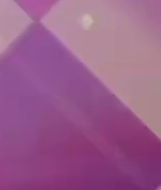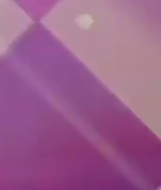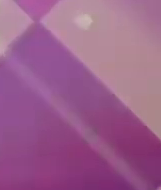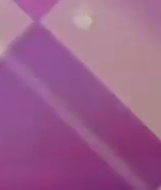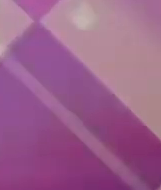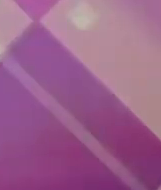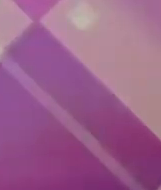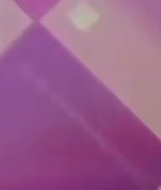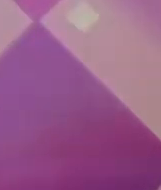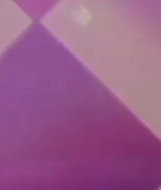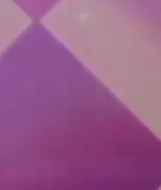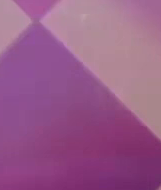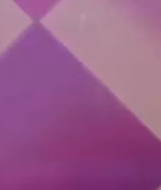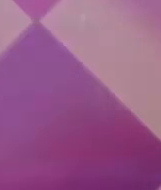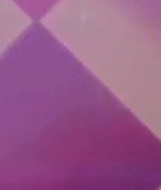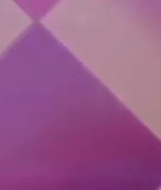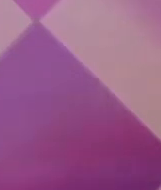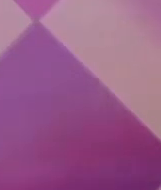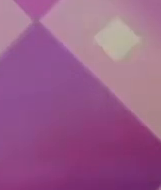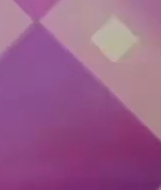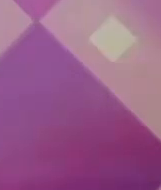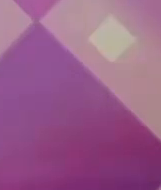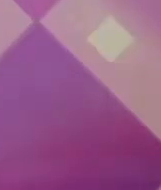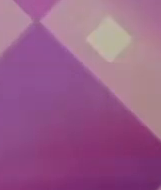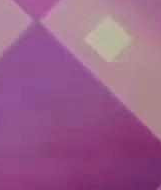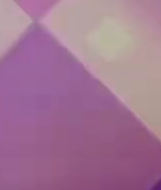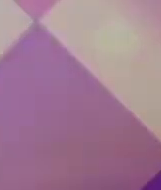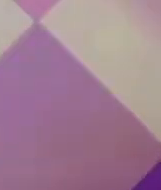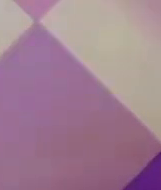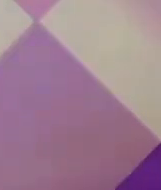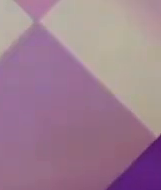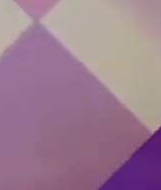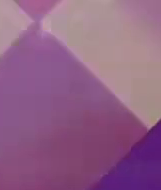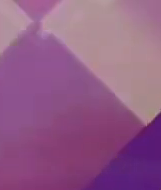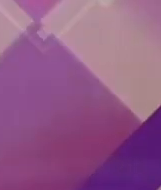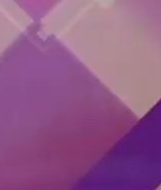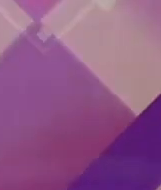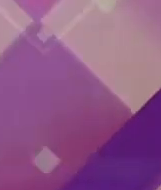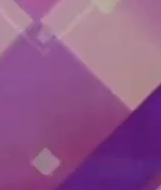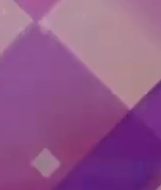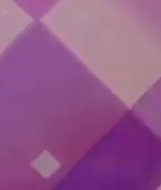시작이란 주제로 본방에서 다루지 못한 얘기 자세히 다뤄보겠습니다.